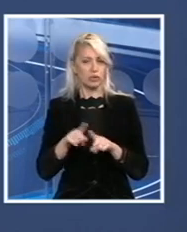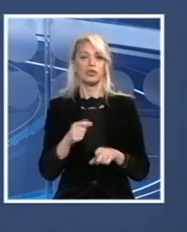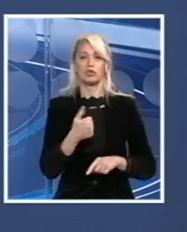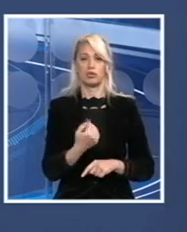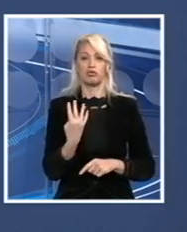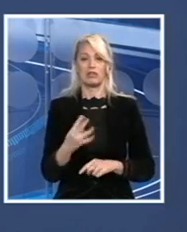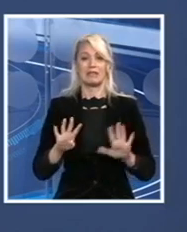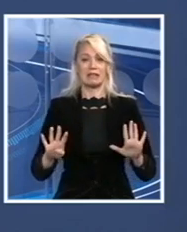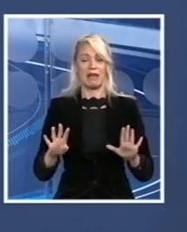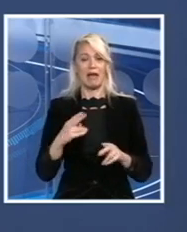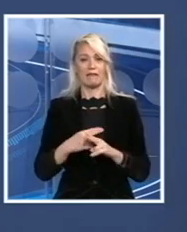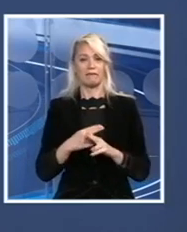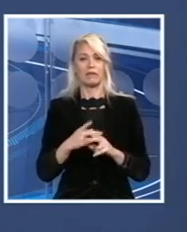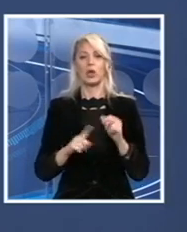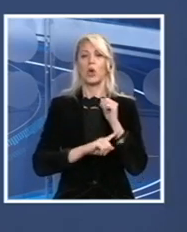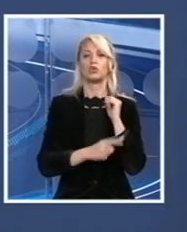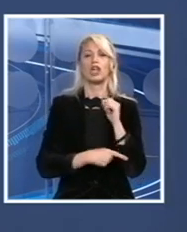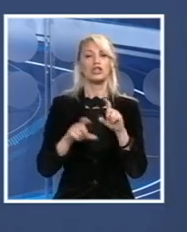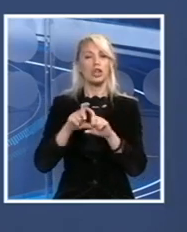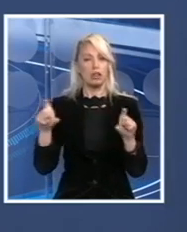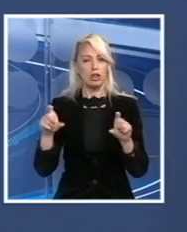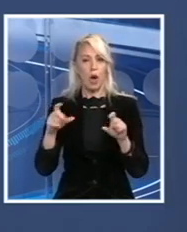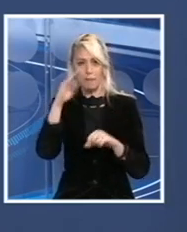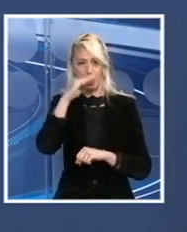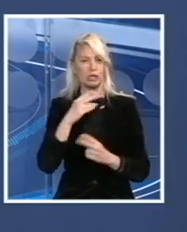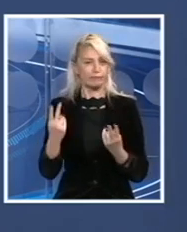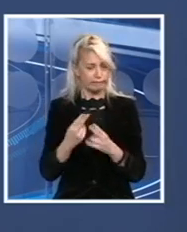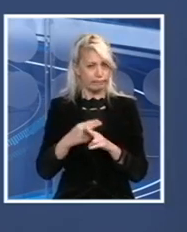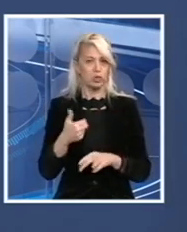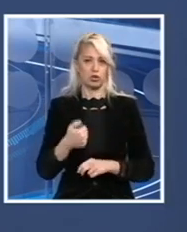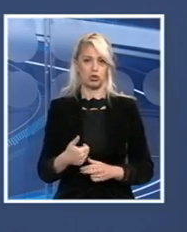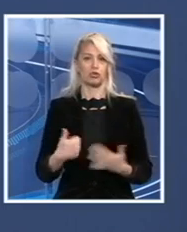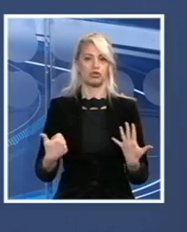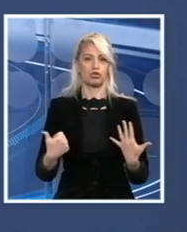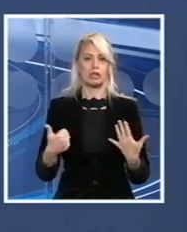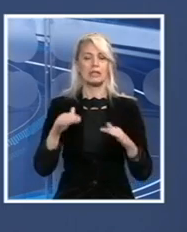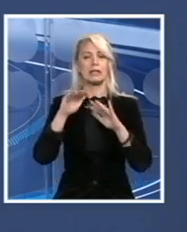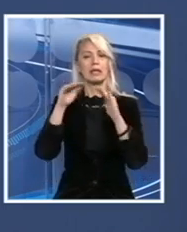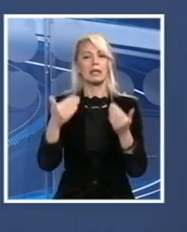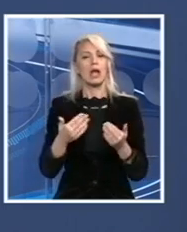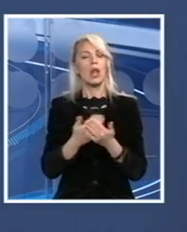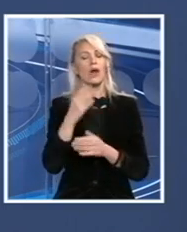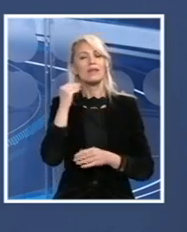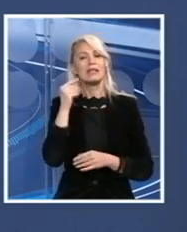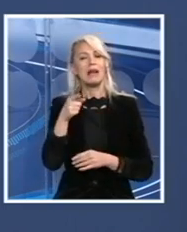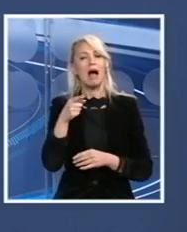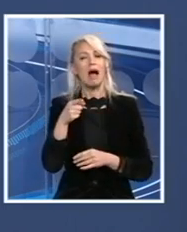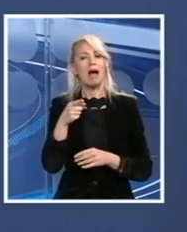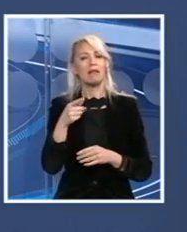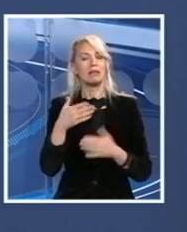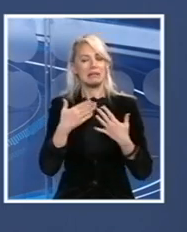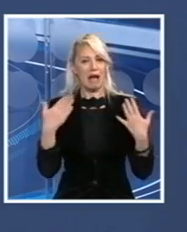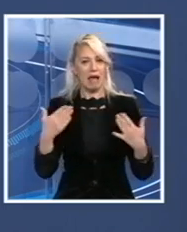149, Učenički dom Niš, 106, Hala 1 Novosadskog sajma,